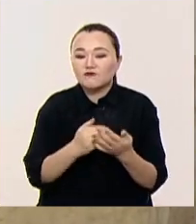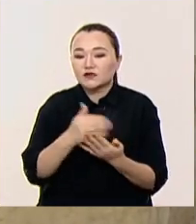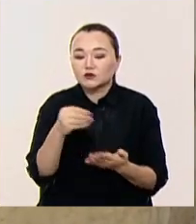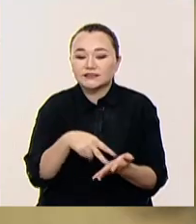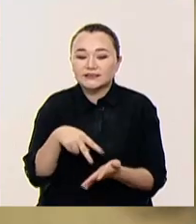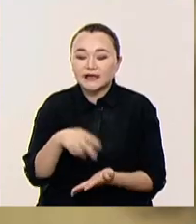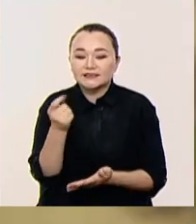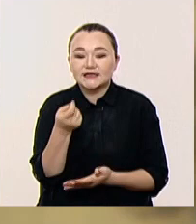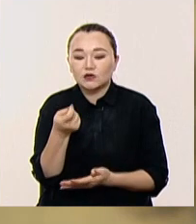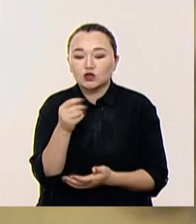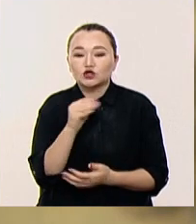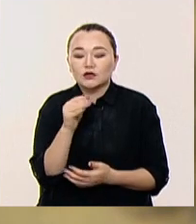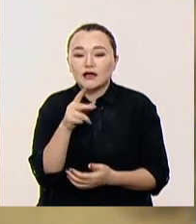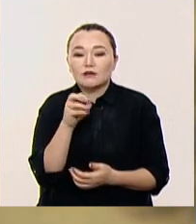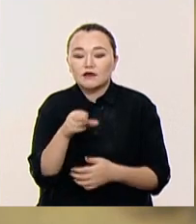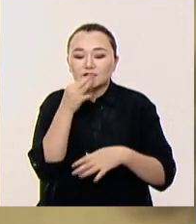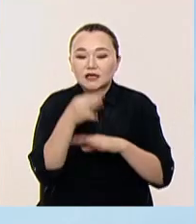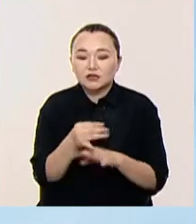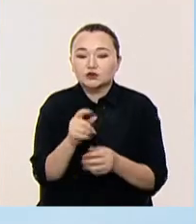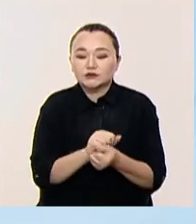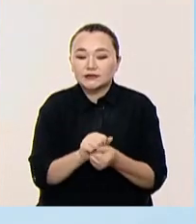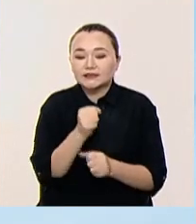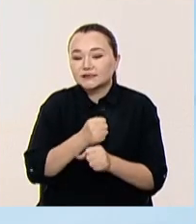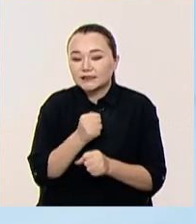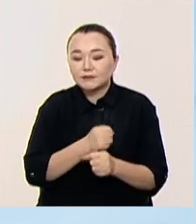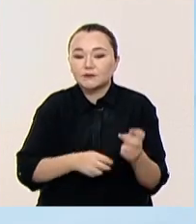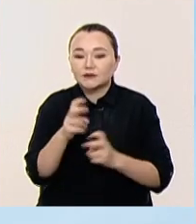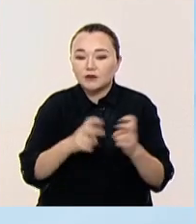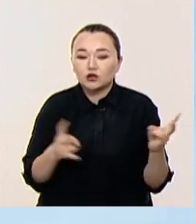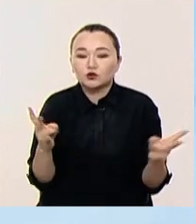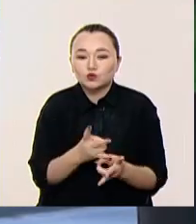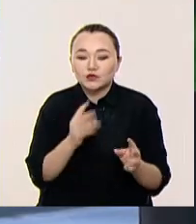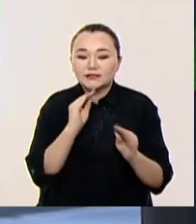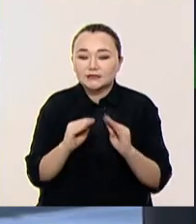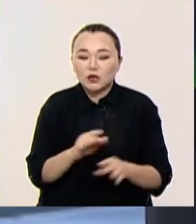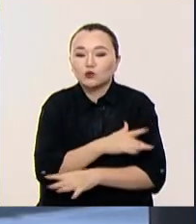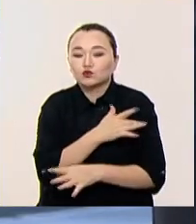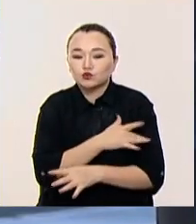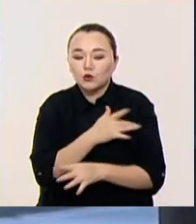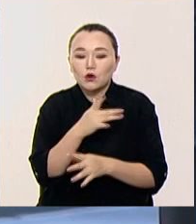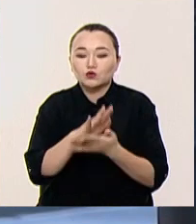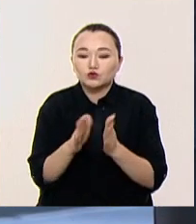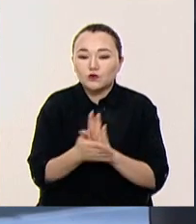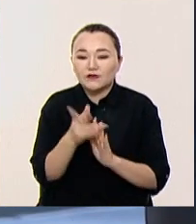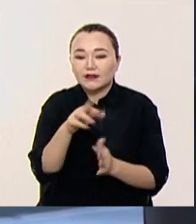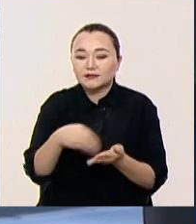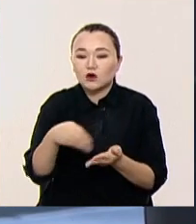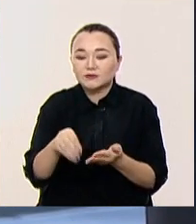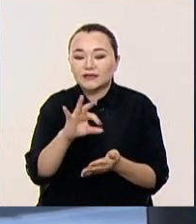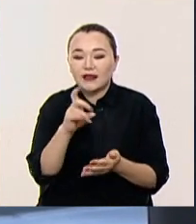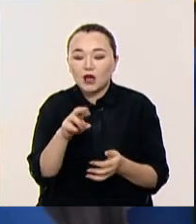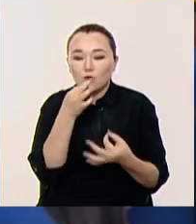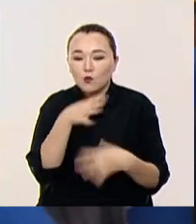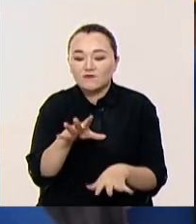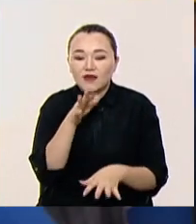цен на зерно Жигули дэрабаев отметил что перерабатывающим предприятием необходимо создать условия для закупа сырья в любое